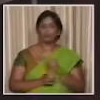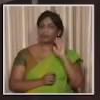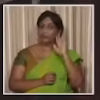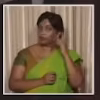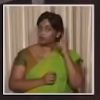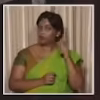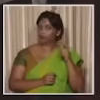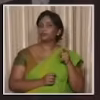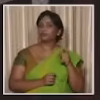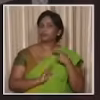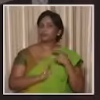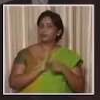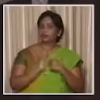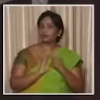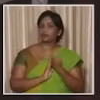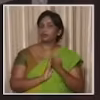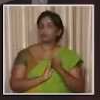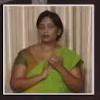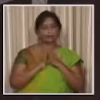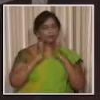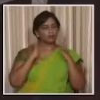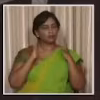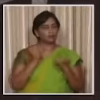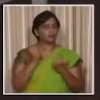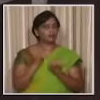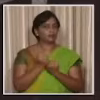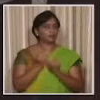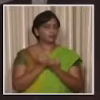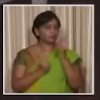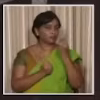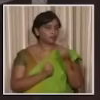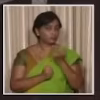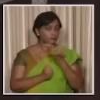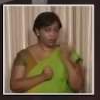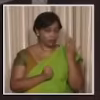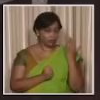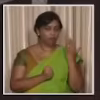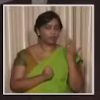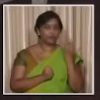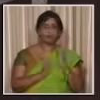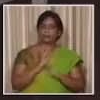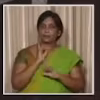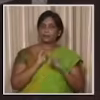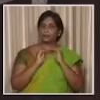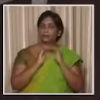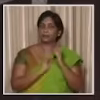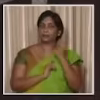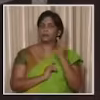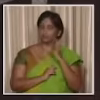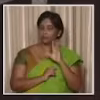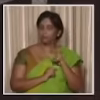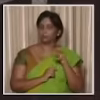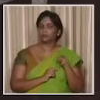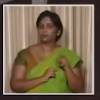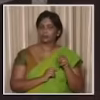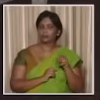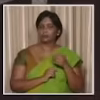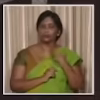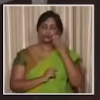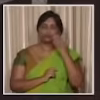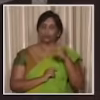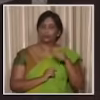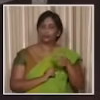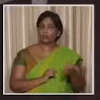විශේෂයෙන් මේ රටේ ආර්ථිකයට විශාල දායකත්වයක් ලබා දෙන්න පුළුවන් අමාත්‍යාංශ කීපයක් මම දැක්කා